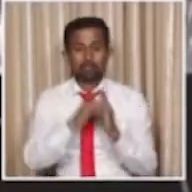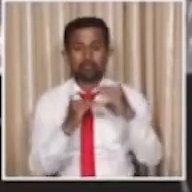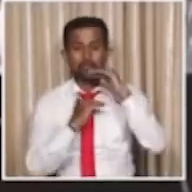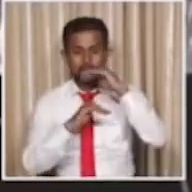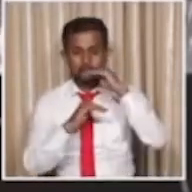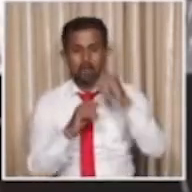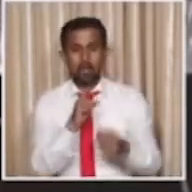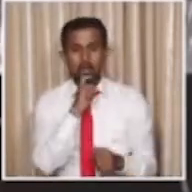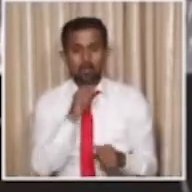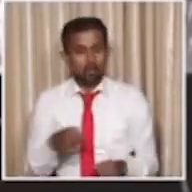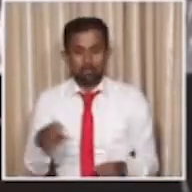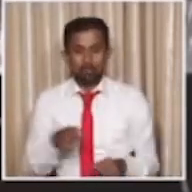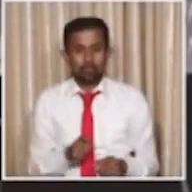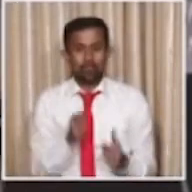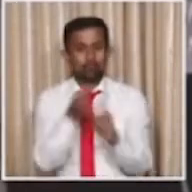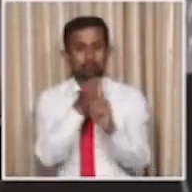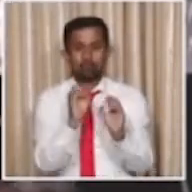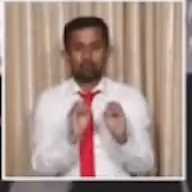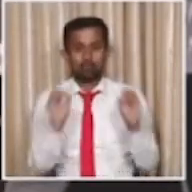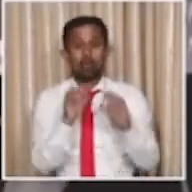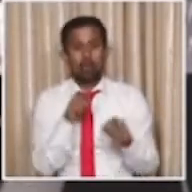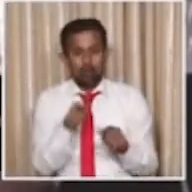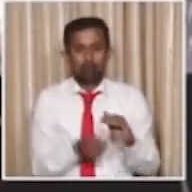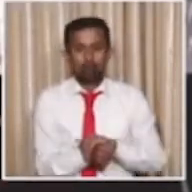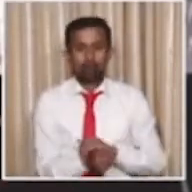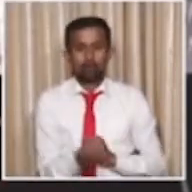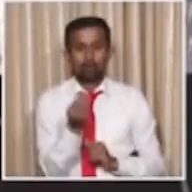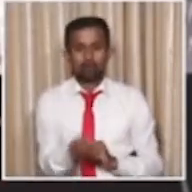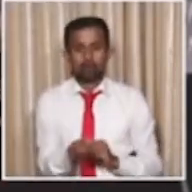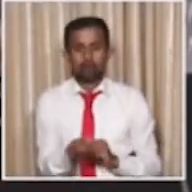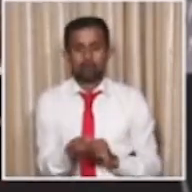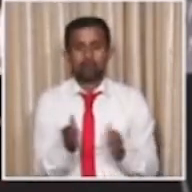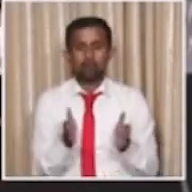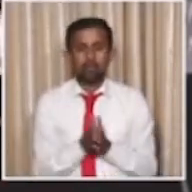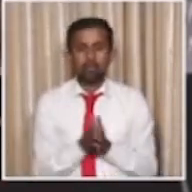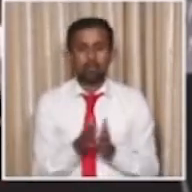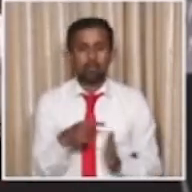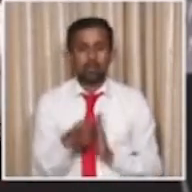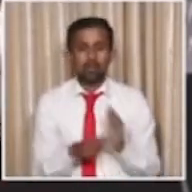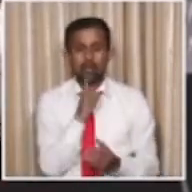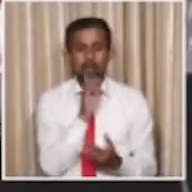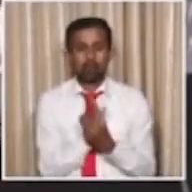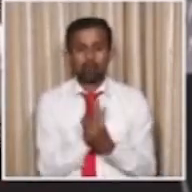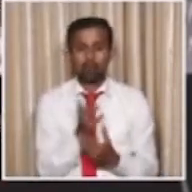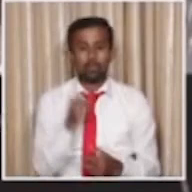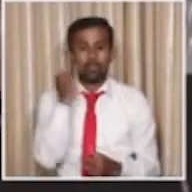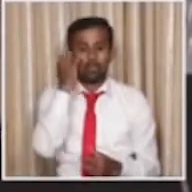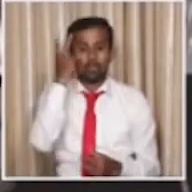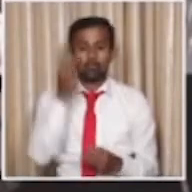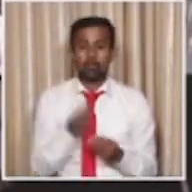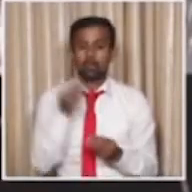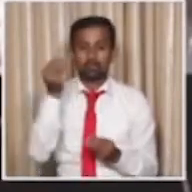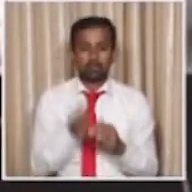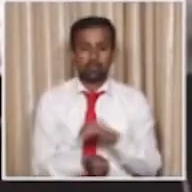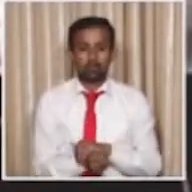සීමා කරන නඩුවට අදවතුරු ගිහිලා නැහනේ. අන්න ඒවට තමයි අල්ලස දෙන්නේ. ඒකත් එක්ක ලංකාවේ නඩු පොරන තුරු සිංගප්පූරුවට ගෙනෙන්න තමයි අල්ලස